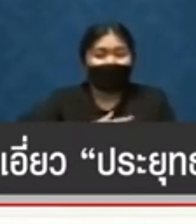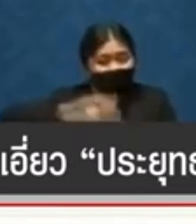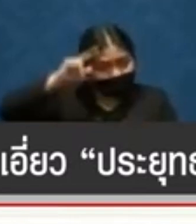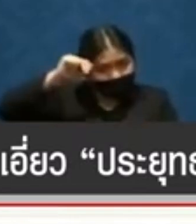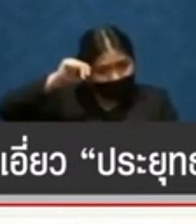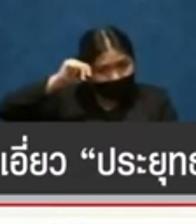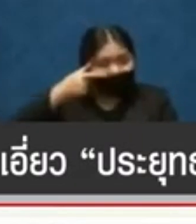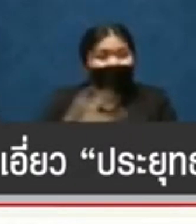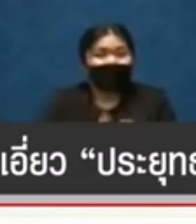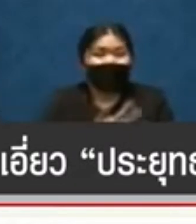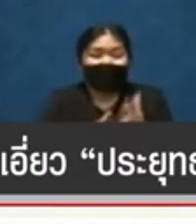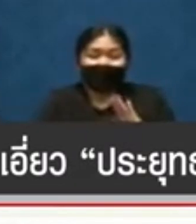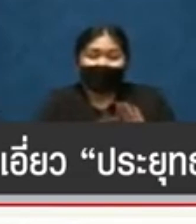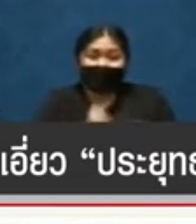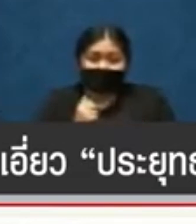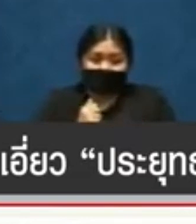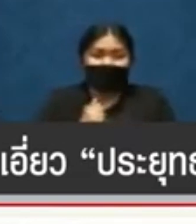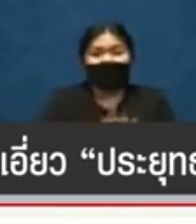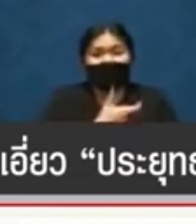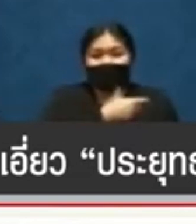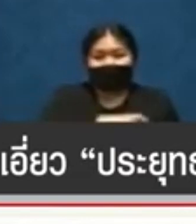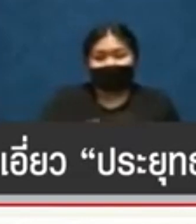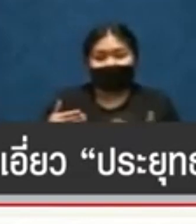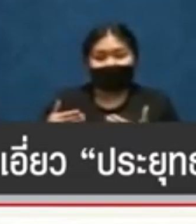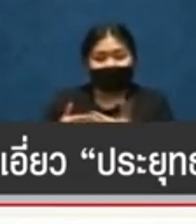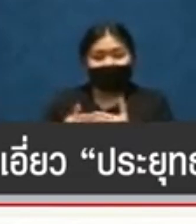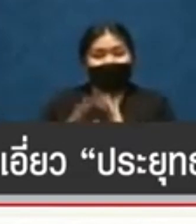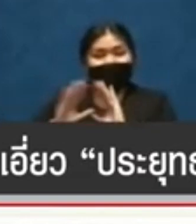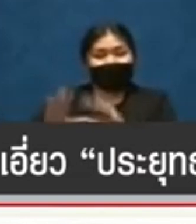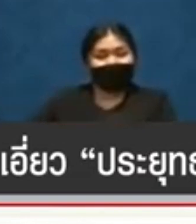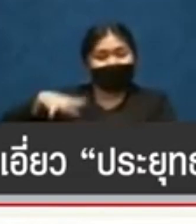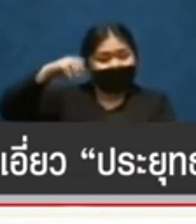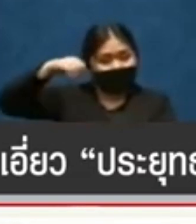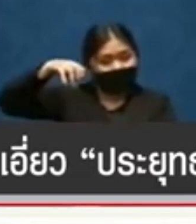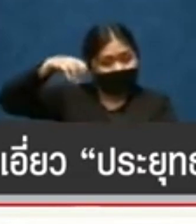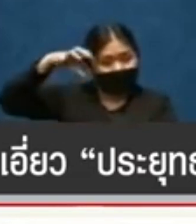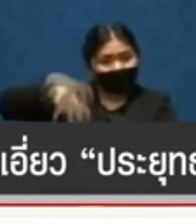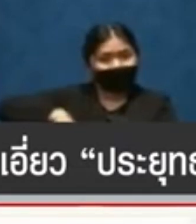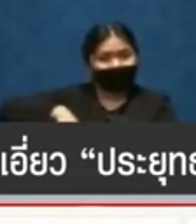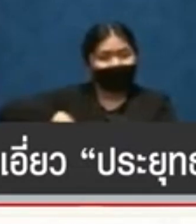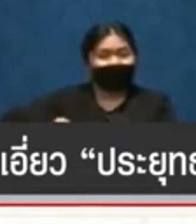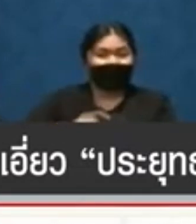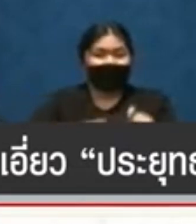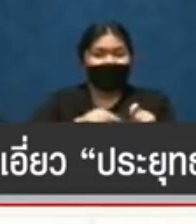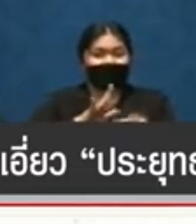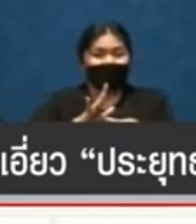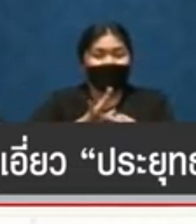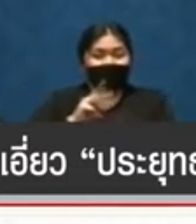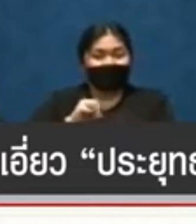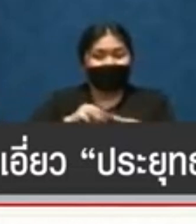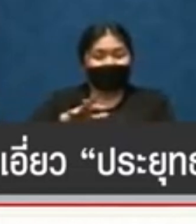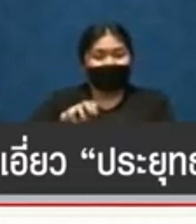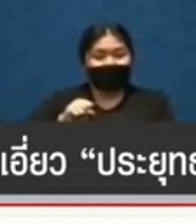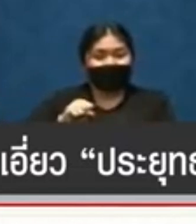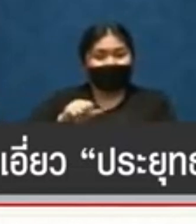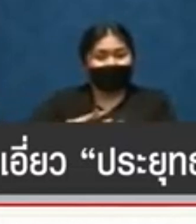รวมก็บอกอีกว่าความพยายามจะดำเนินการกับสวทรงเอหยุดลงทันทีมันมีคนบงการเบื้องหลังคนได้